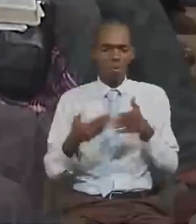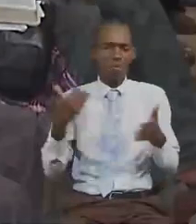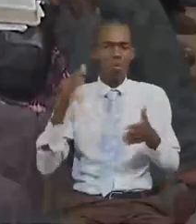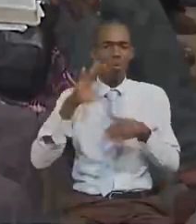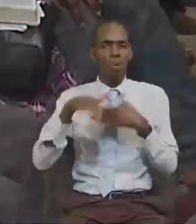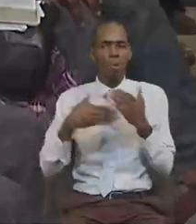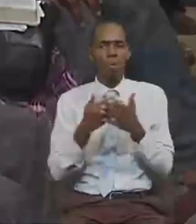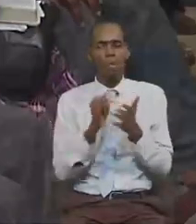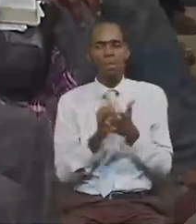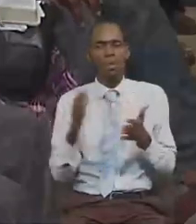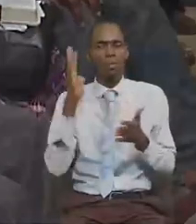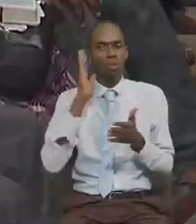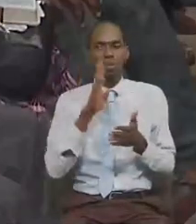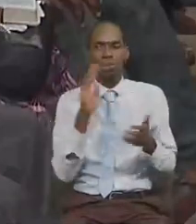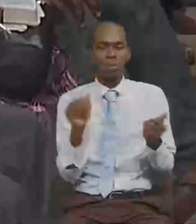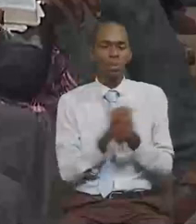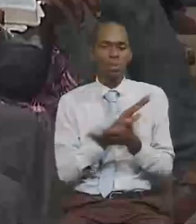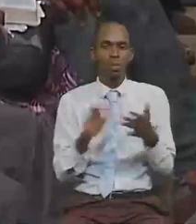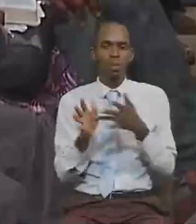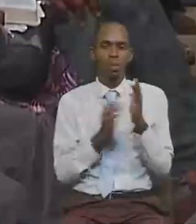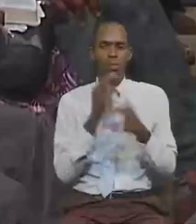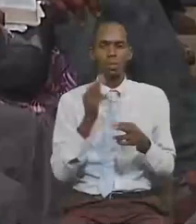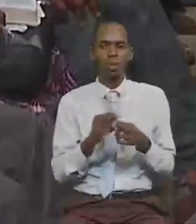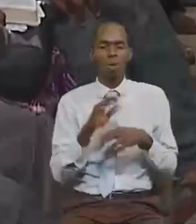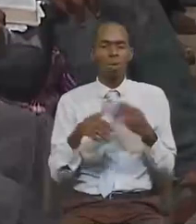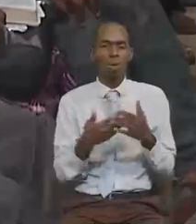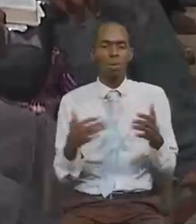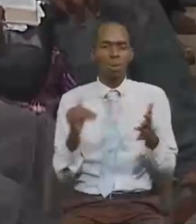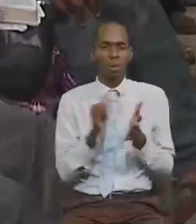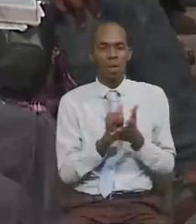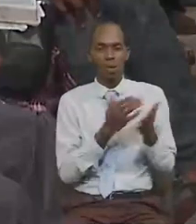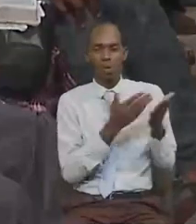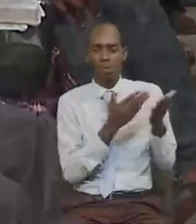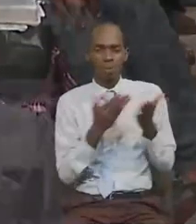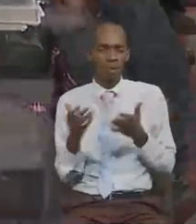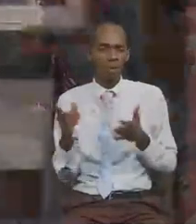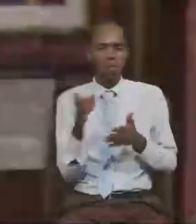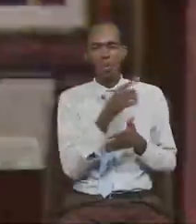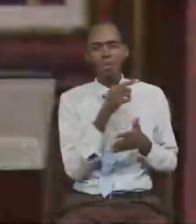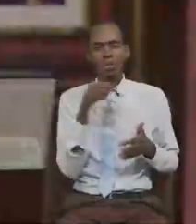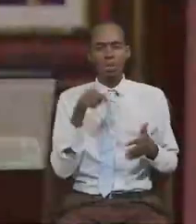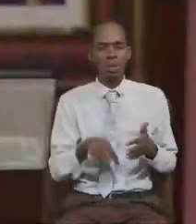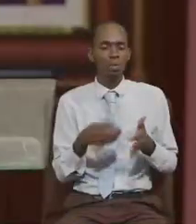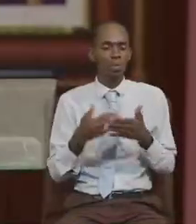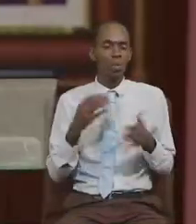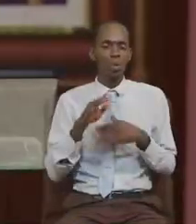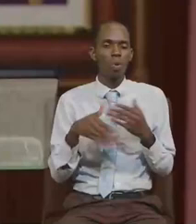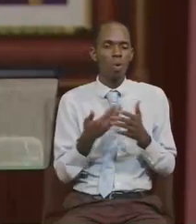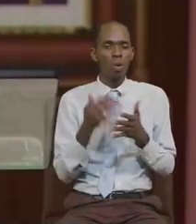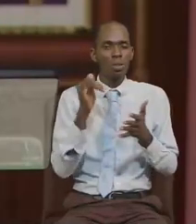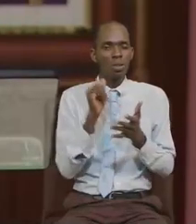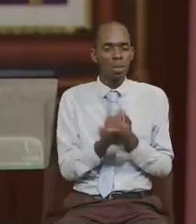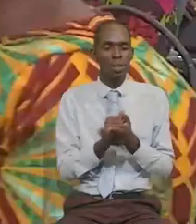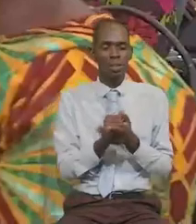Toutes les cordes qui te liaient avant, et c'est au moment de la prière, toutes ces cordes seront